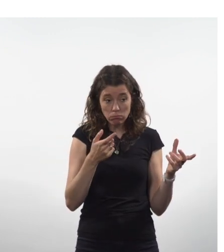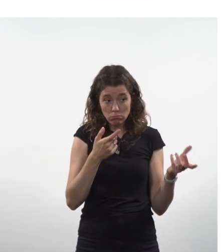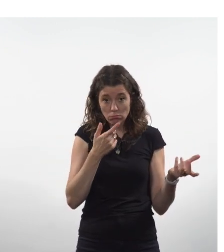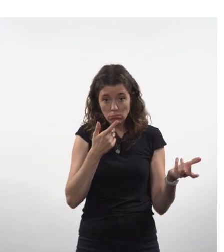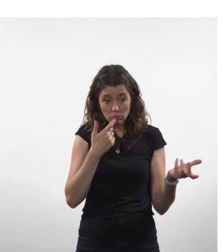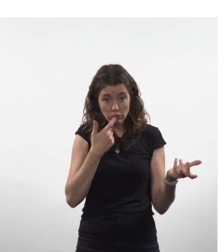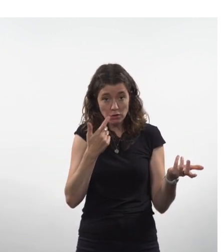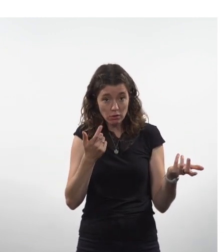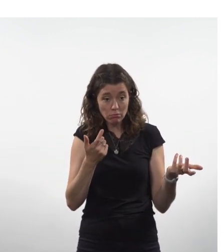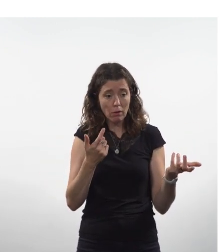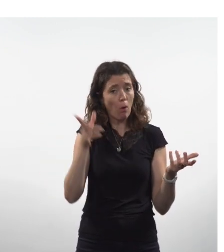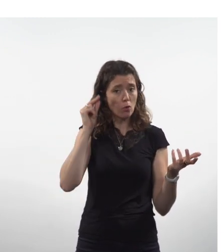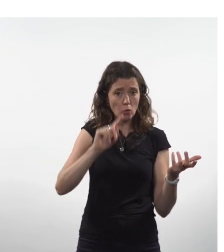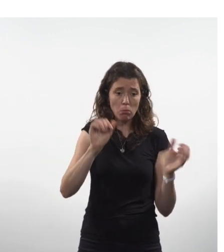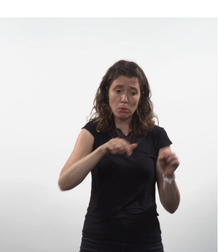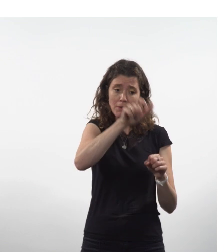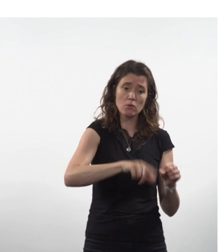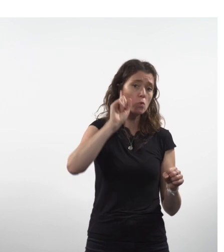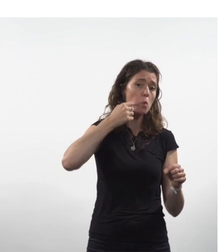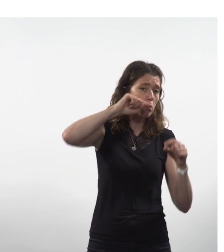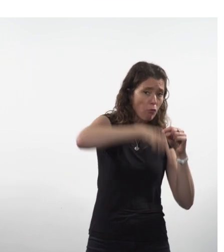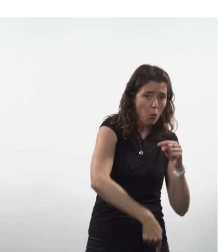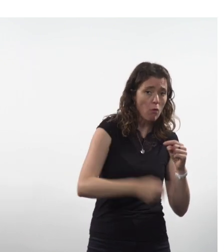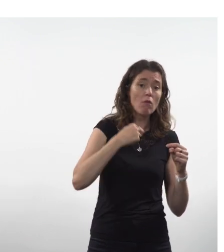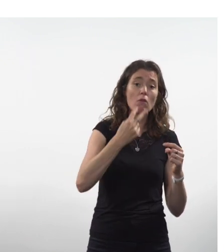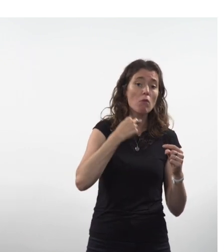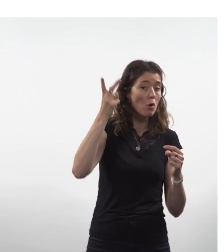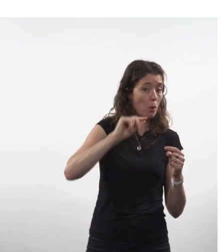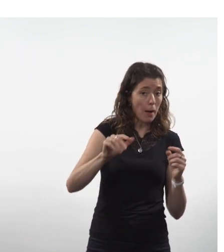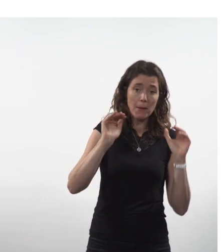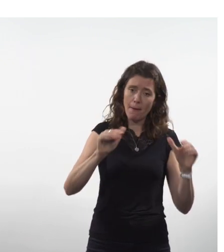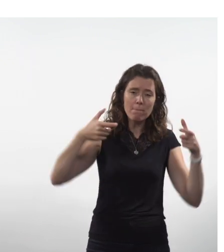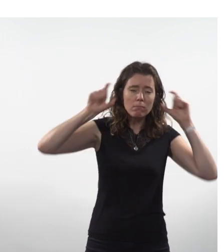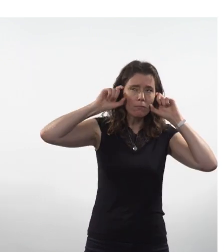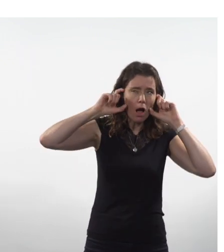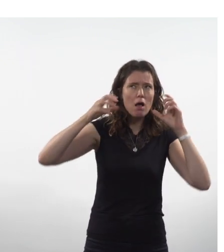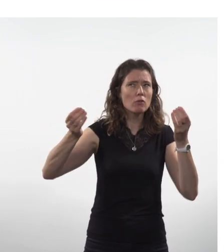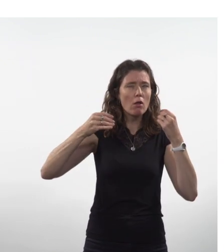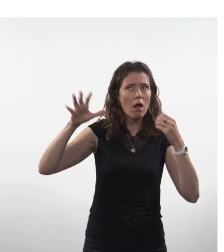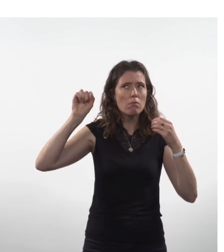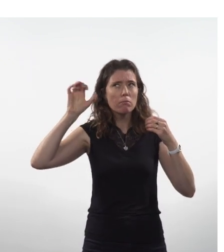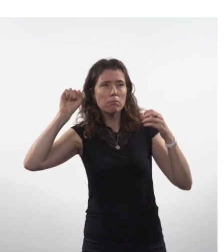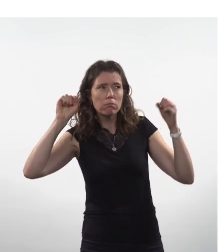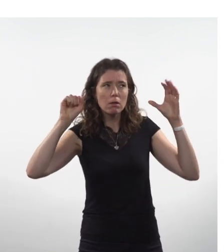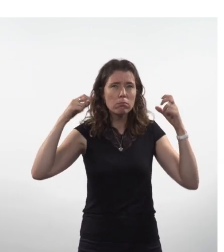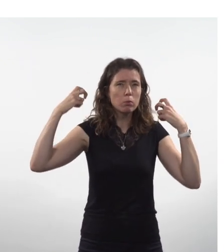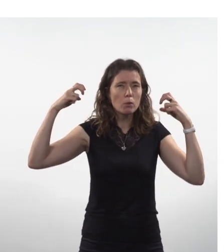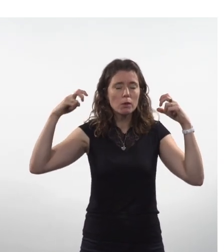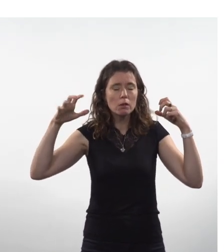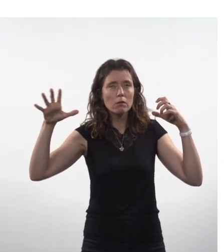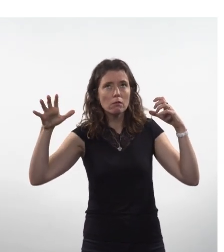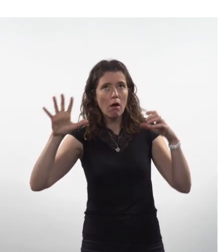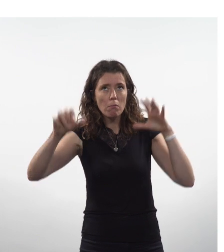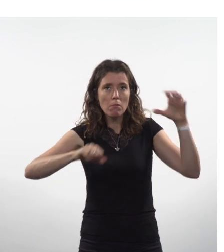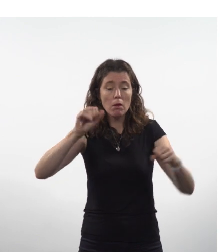des sourds profonds qui n'entendent pas la voix et qui portent des appareils parce que ça les aide à se repérer ou à entendre des bruits un peu forts,